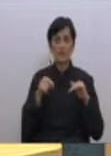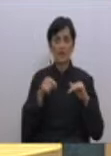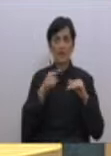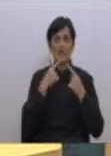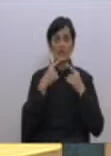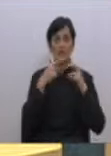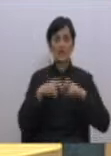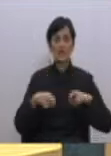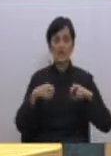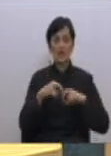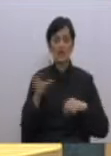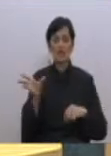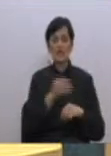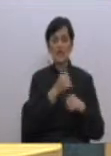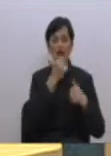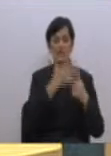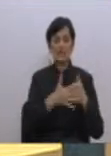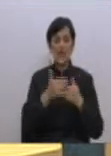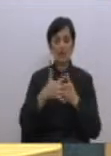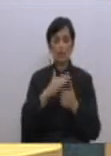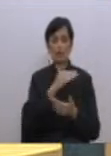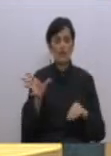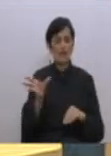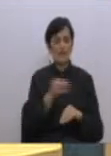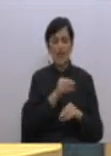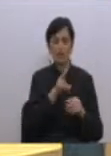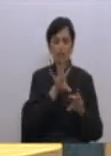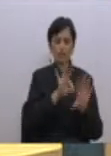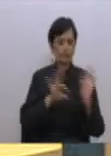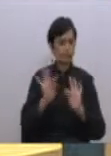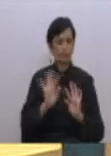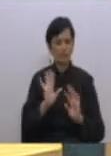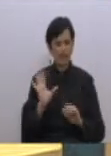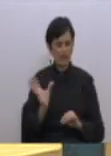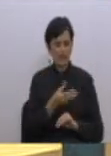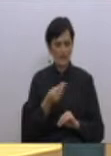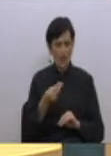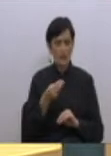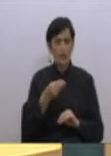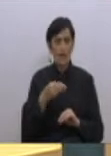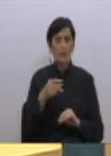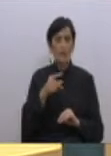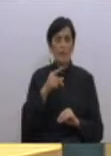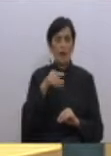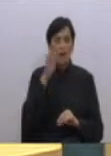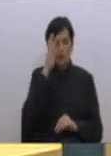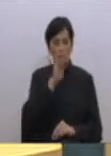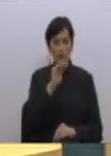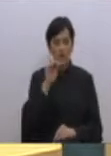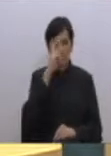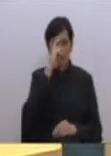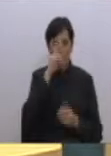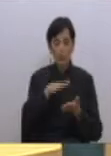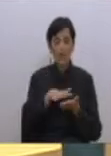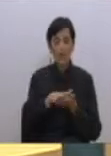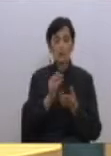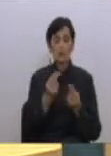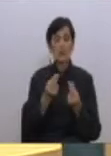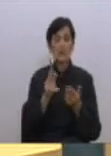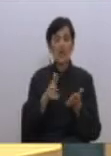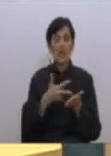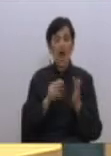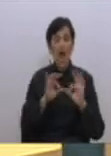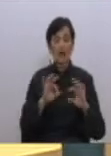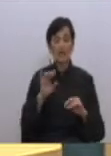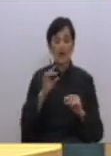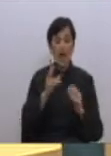იხილება ყველა ცენტრალური დონის აუდიტის ანგარიში. შეგახსენებთ, რომ სახელმწიფო ხარჯებისა და ფინანსური